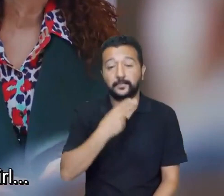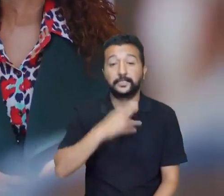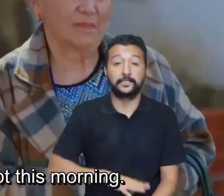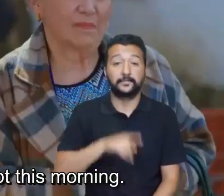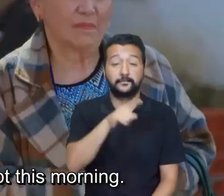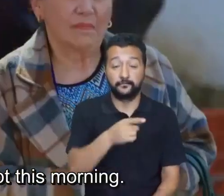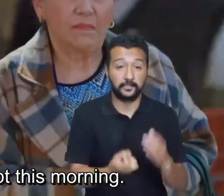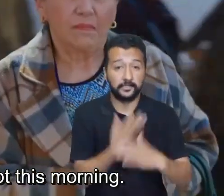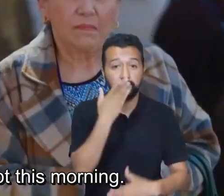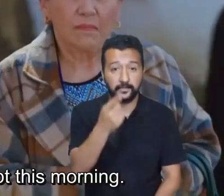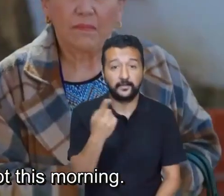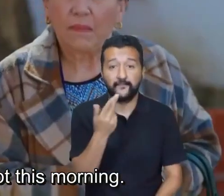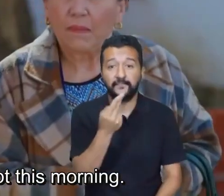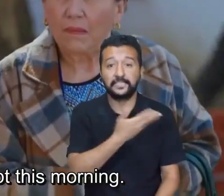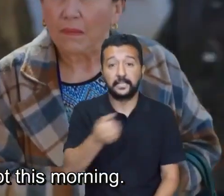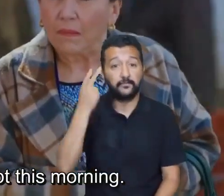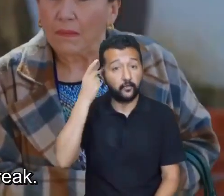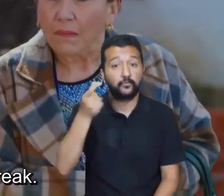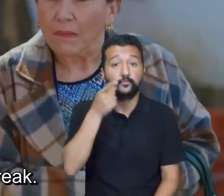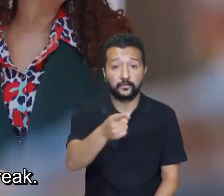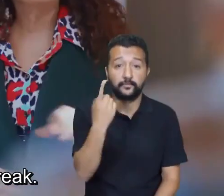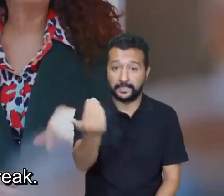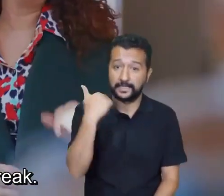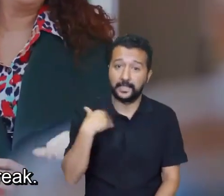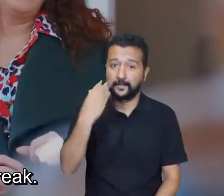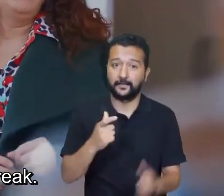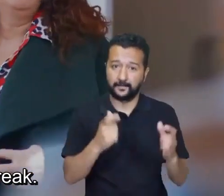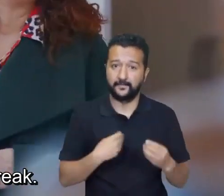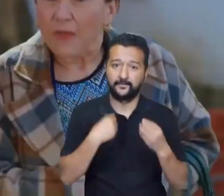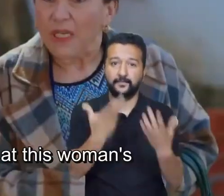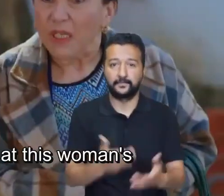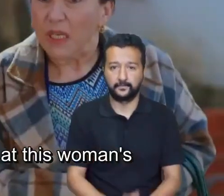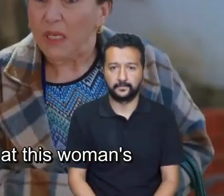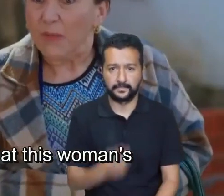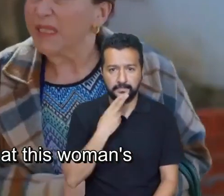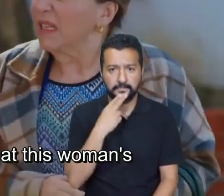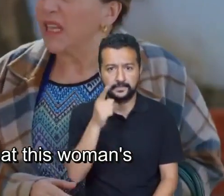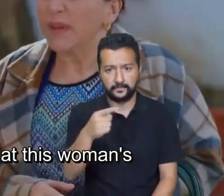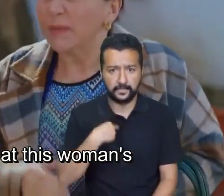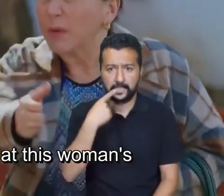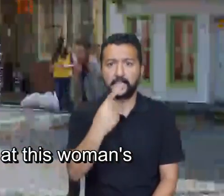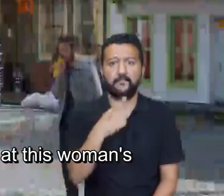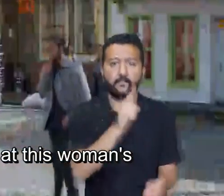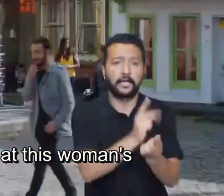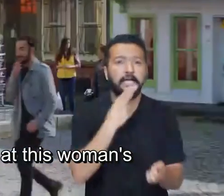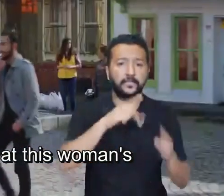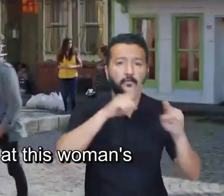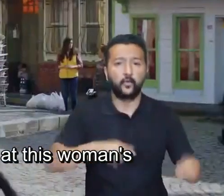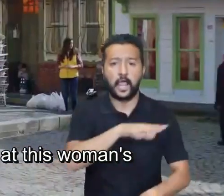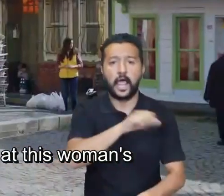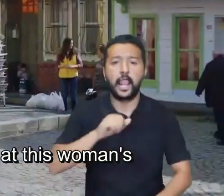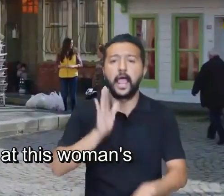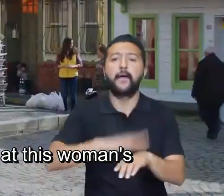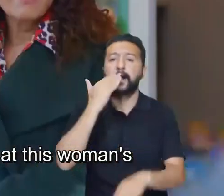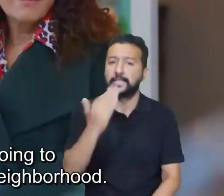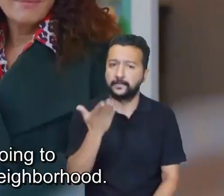kızım. Bu sabah fişini almayı unutmuşsun. Bir ara uğra da vereyim. Kız, ben sana demedim mi bu kadının dükkanından